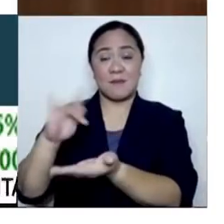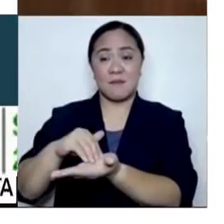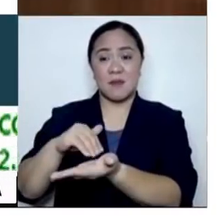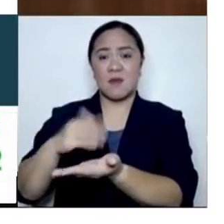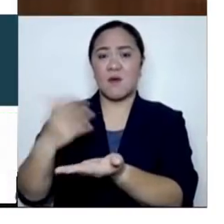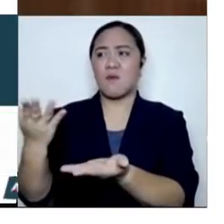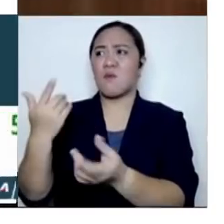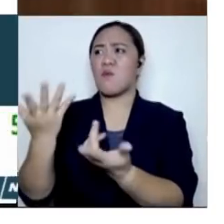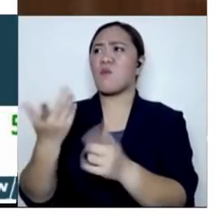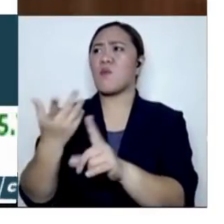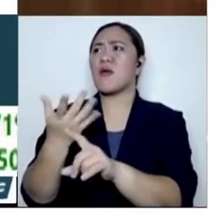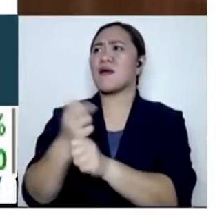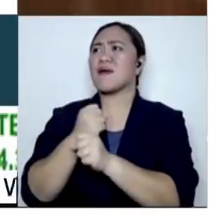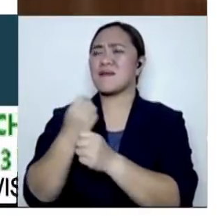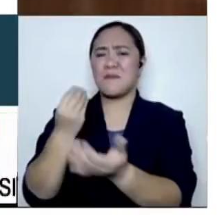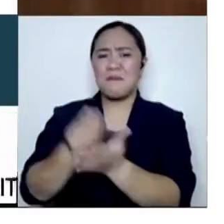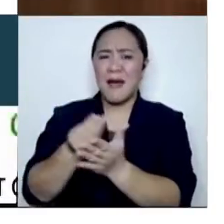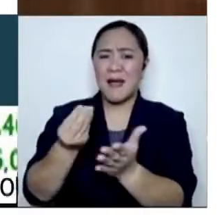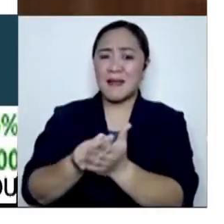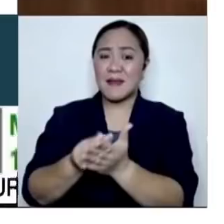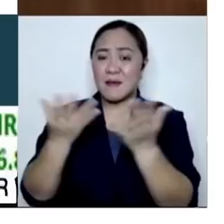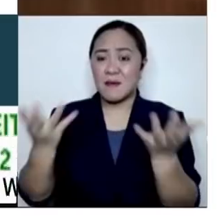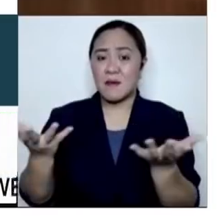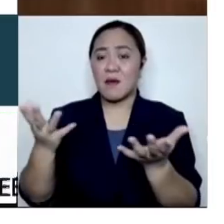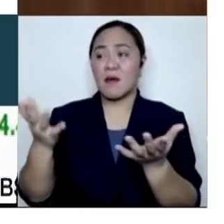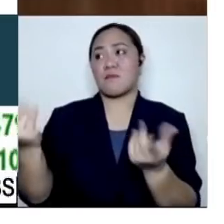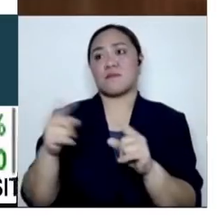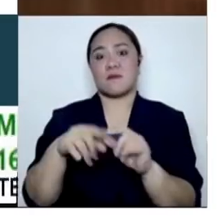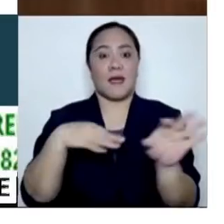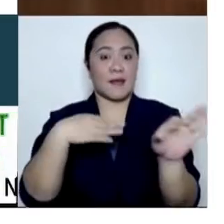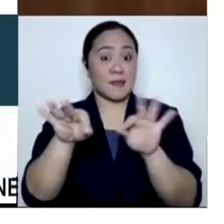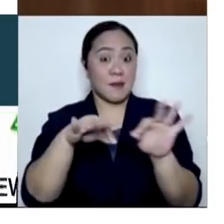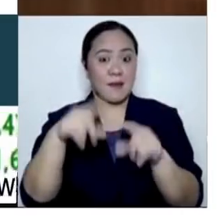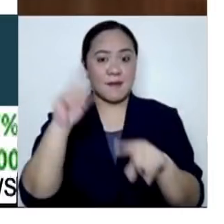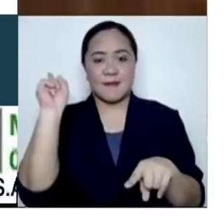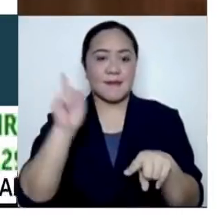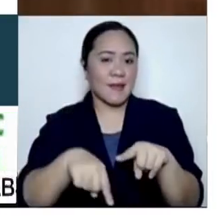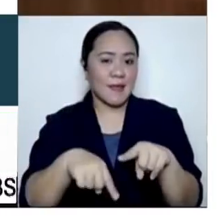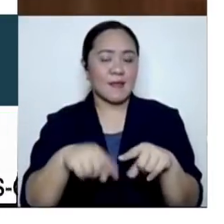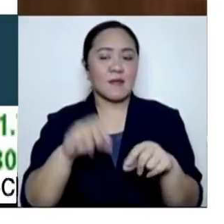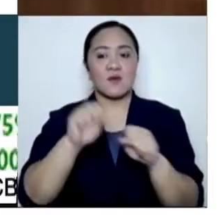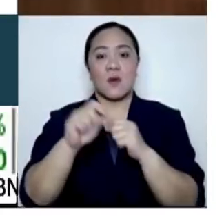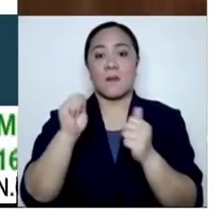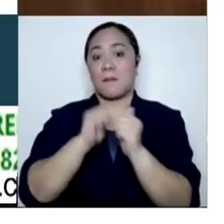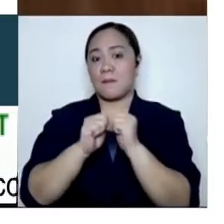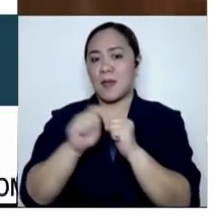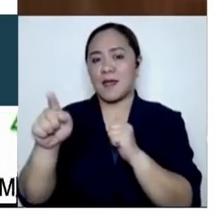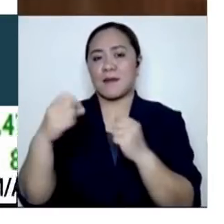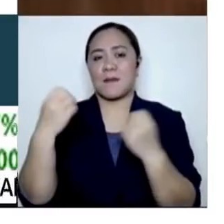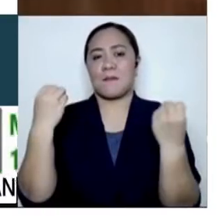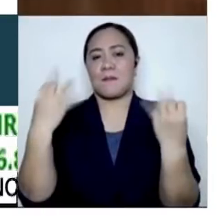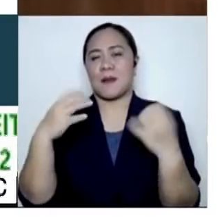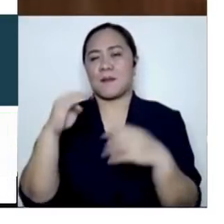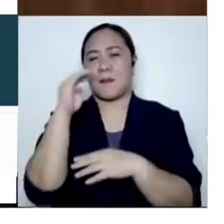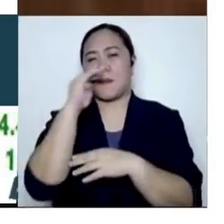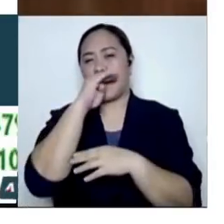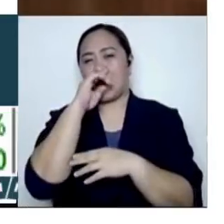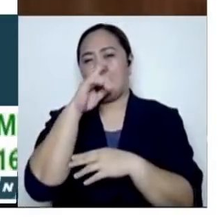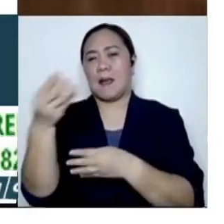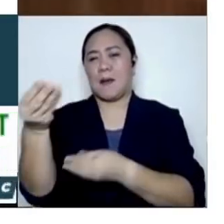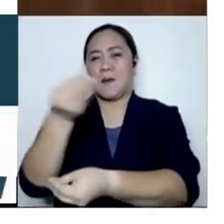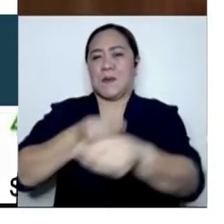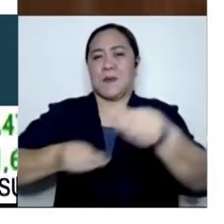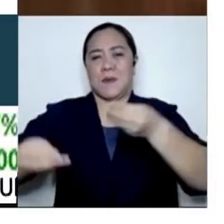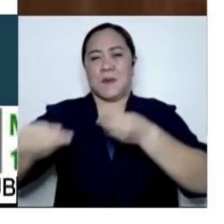raw material. Kung di naman paliwanag yun, that means maraming salamangkang ginagawa katulad ng money laundering o